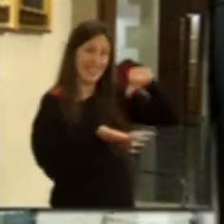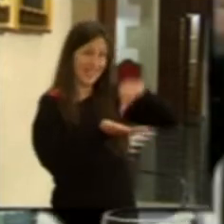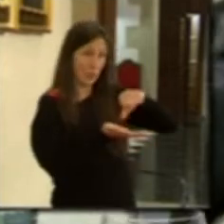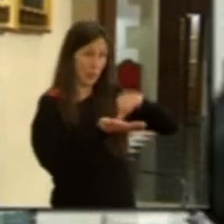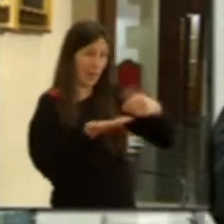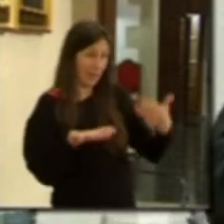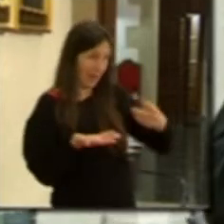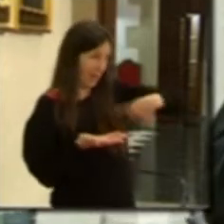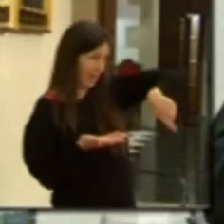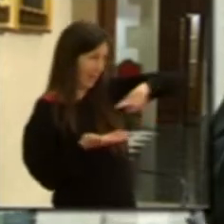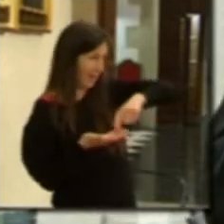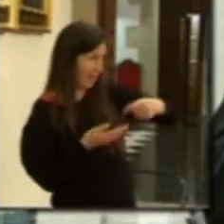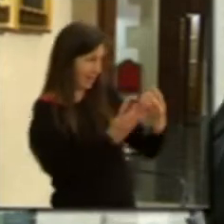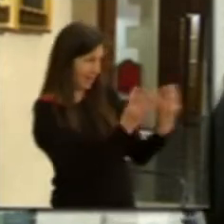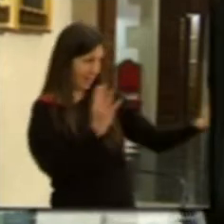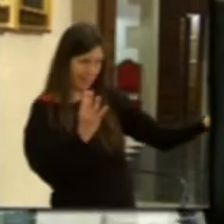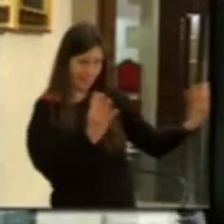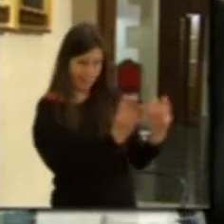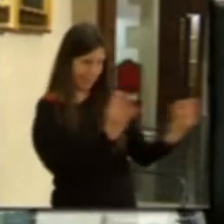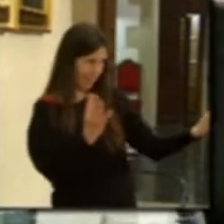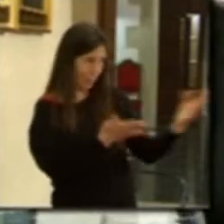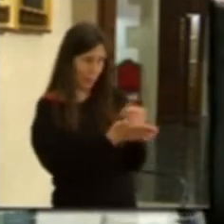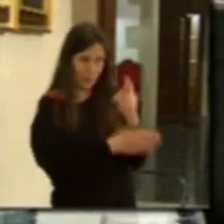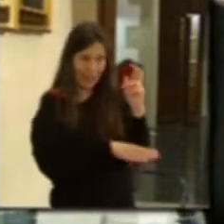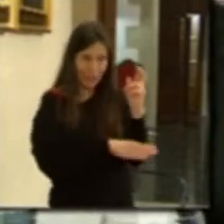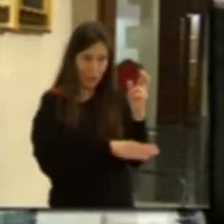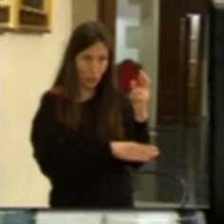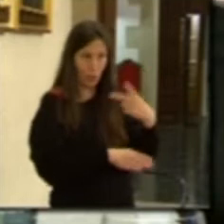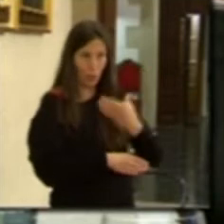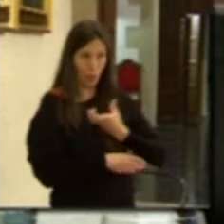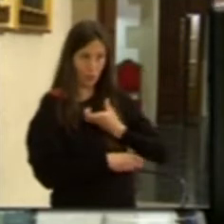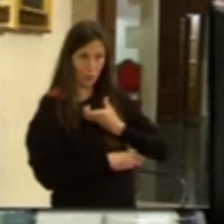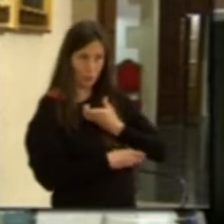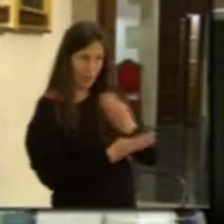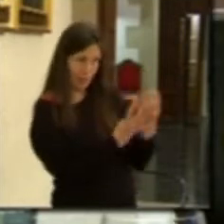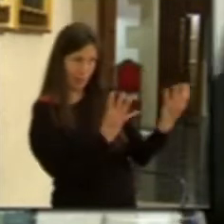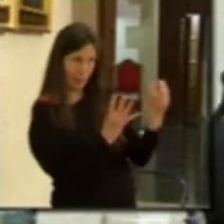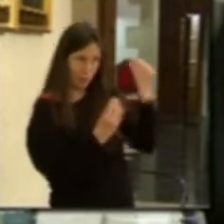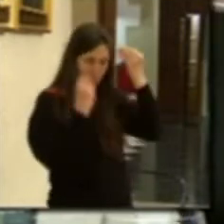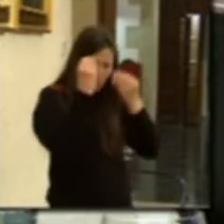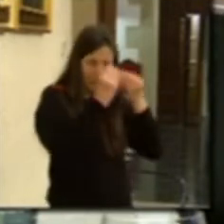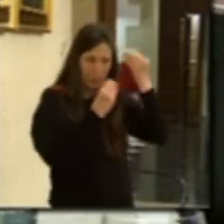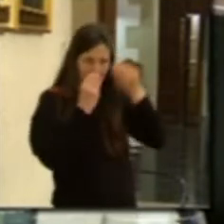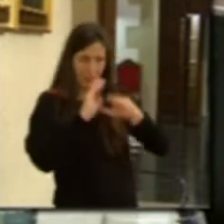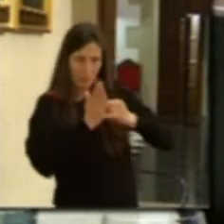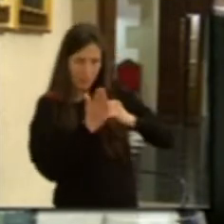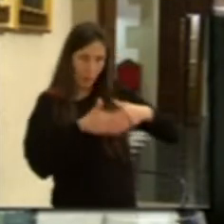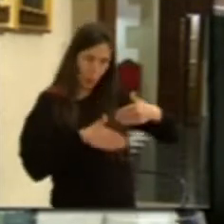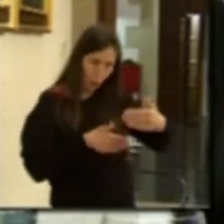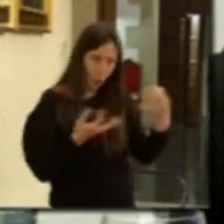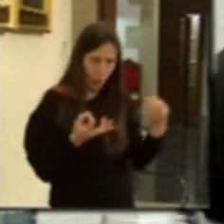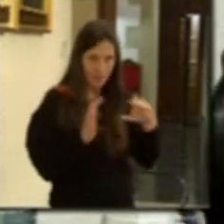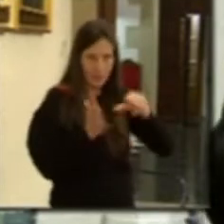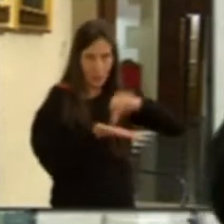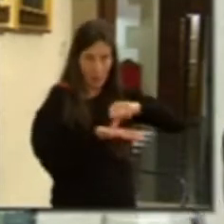l'equip, diríem, que governa aquesta ciutat, està tot el dia repensant, reinventant, aviam com ho fem tot. Ara més que mai, d'acord?